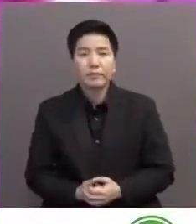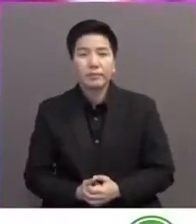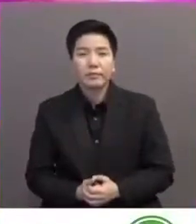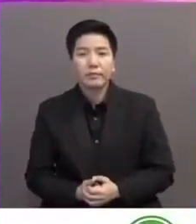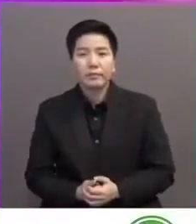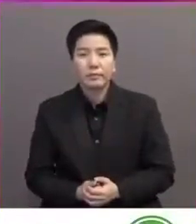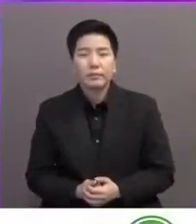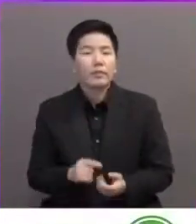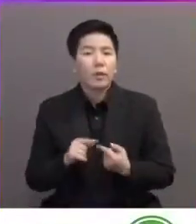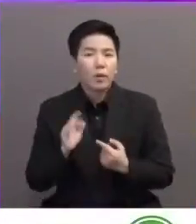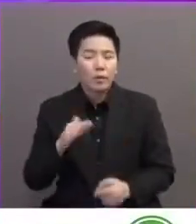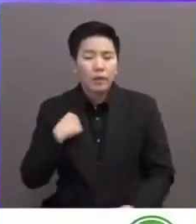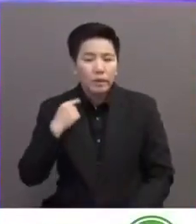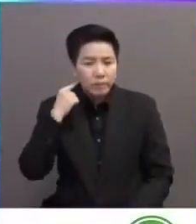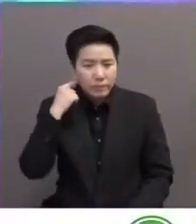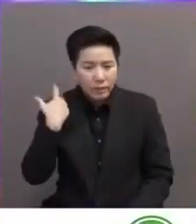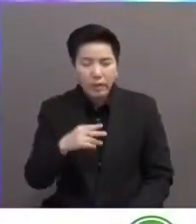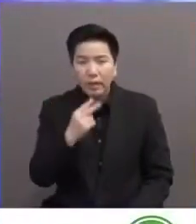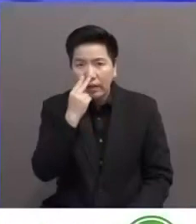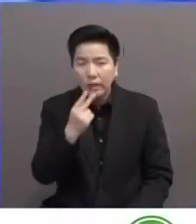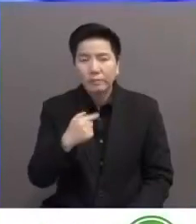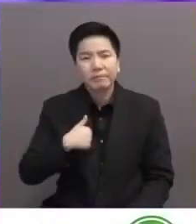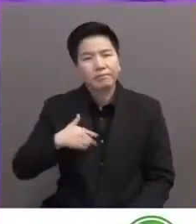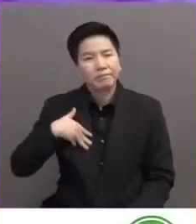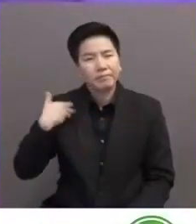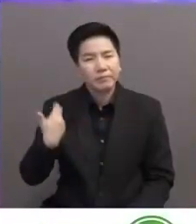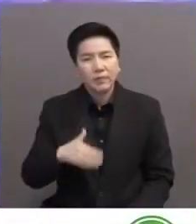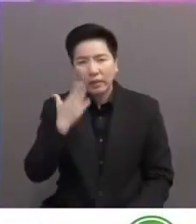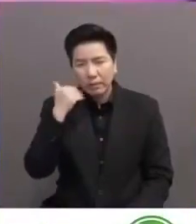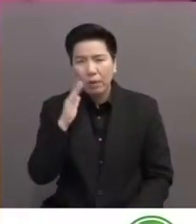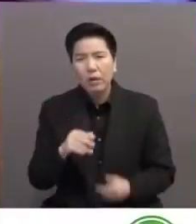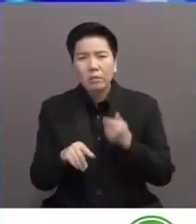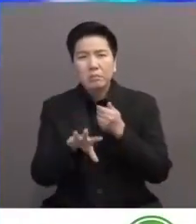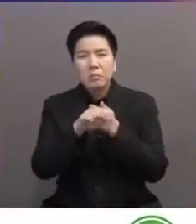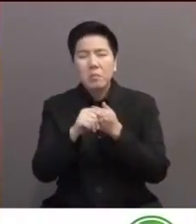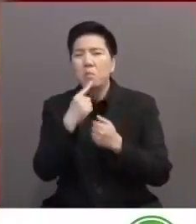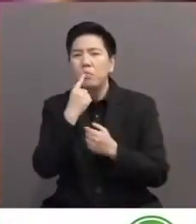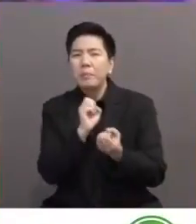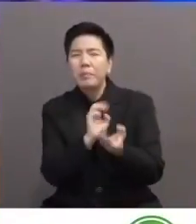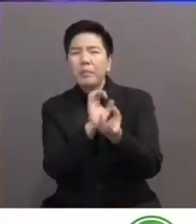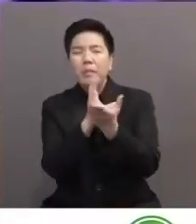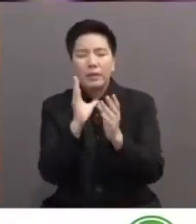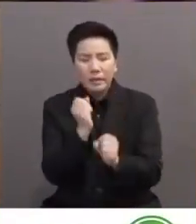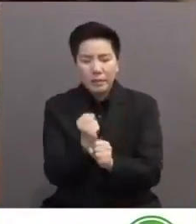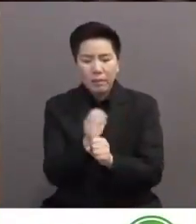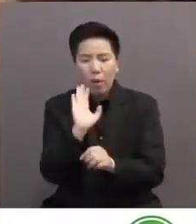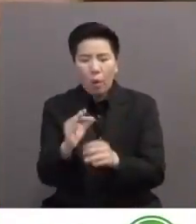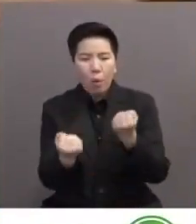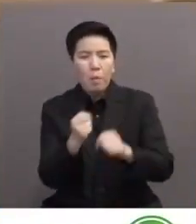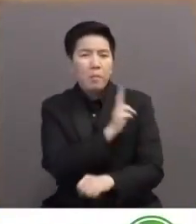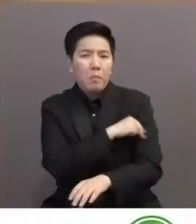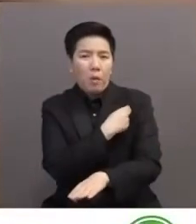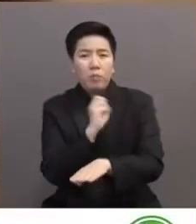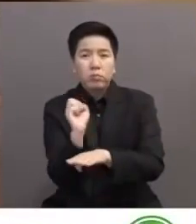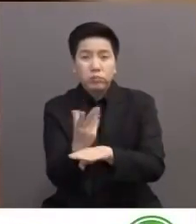หลายคนได้ยินแล้วก็ได้เห็นคลิปนี้นะคะแล้วก็ไม่ค่อยสบายใจค่ะว่าทำไมต้องเกิดการประชดประชันการทำงานของรถกู้ภัยด้วย